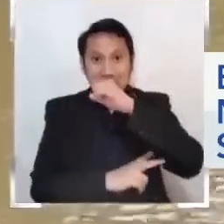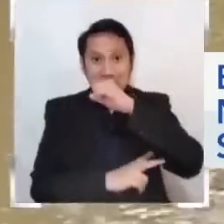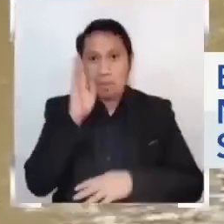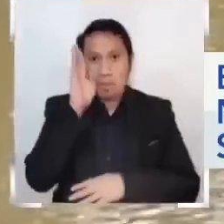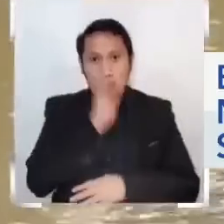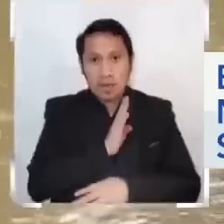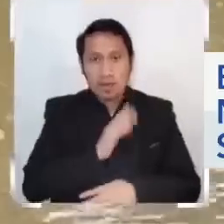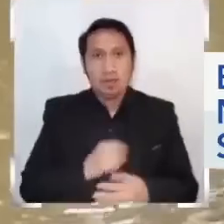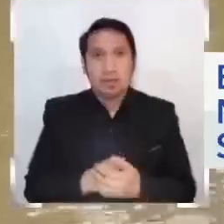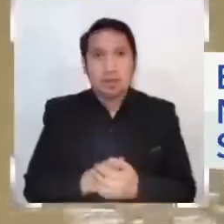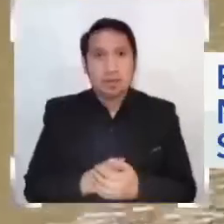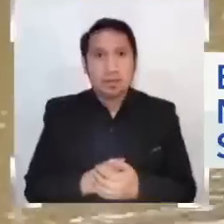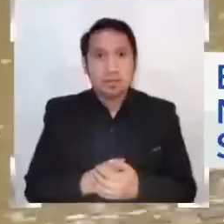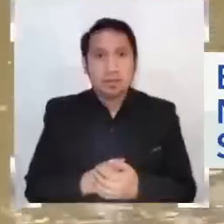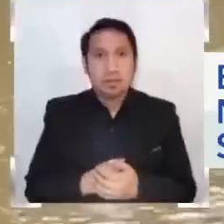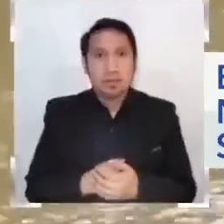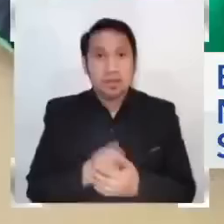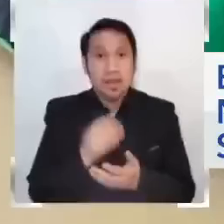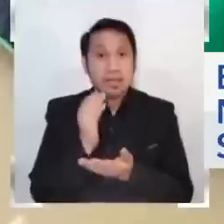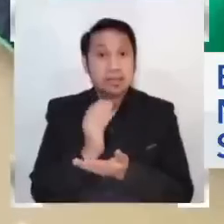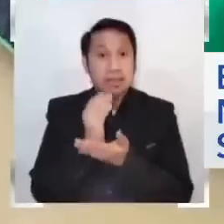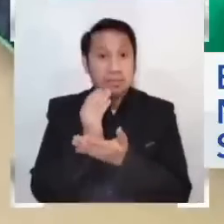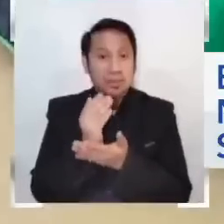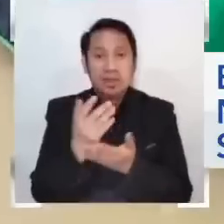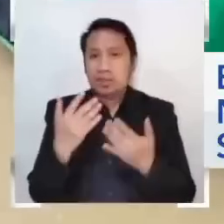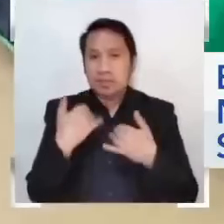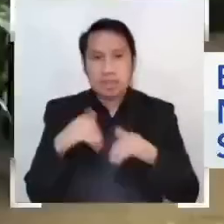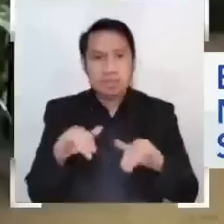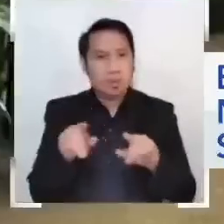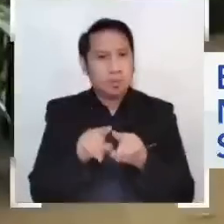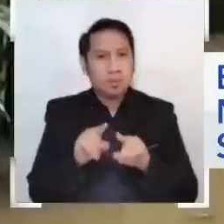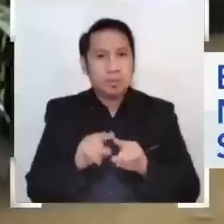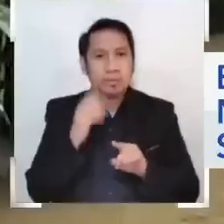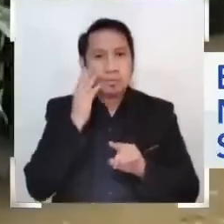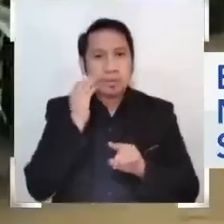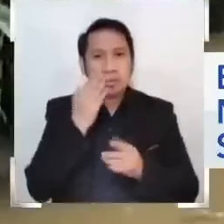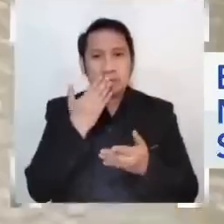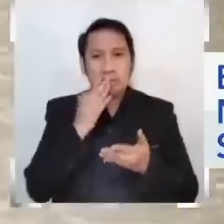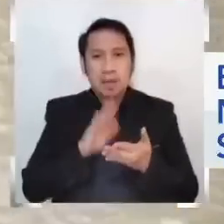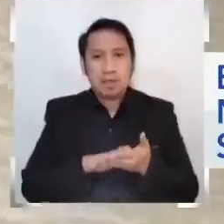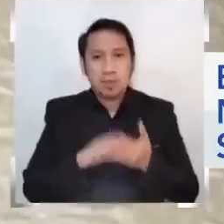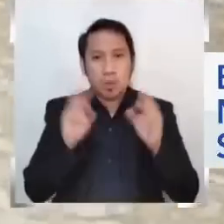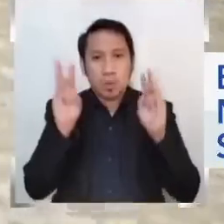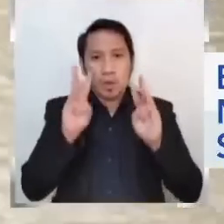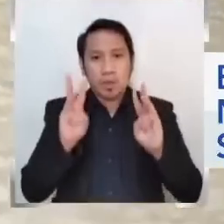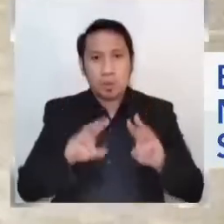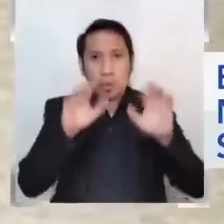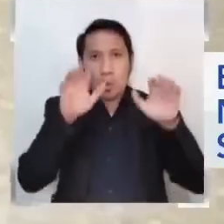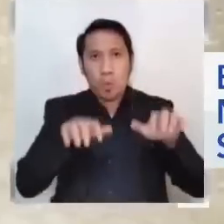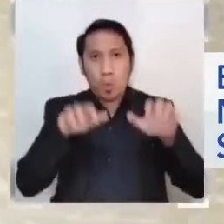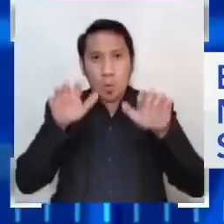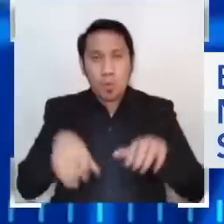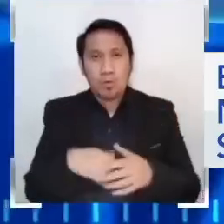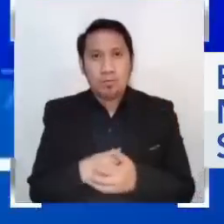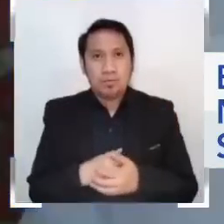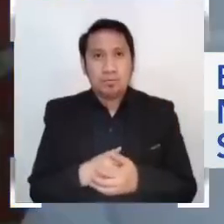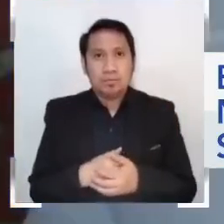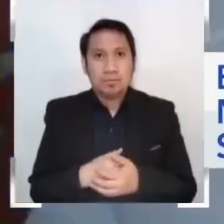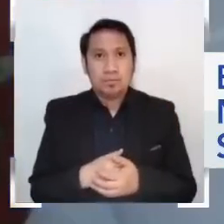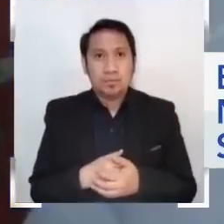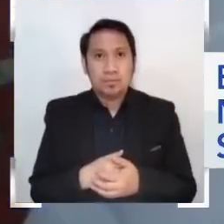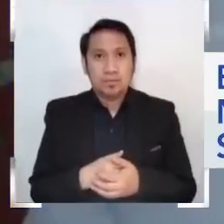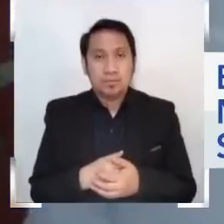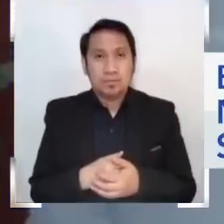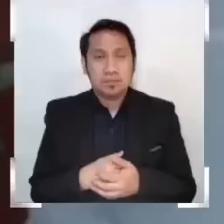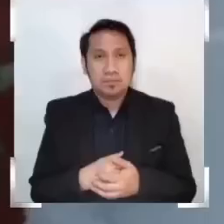Abot hanggang Zamboanga City, ang masamang panahon. Sa barangay Ayala, mahigit 500 pamilya ang inilikas. Yung mga manok, yung